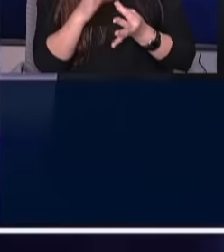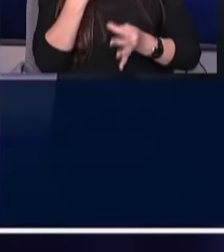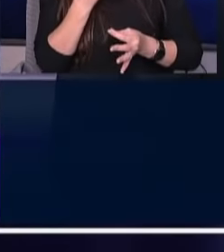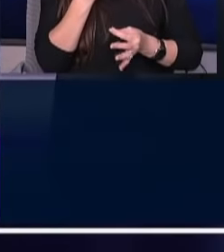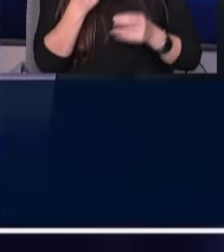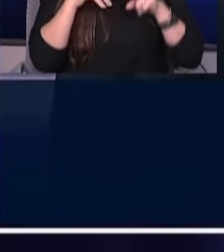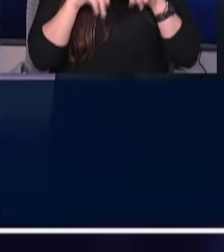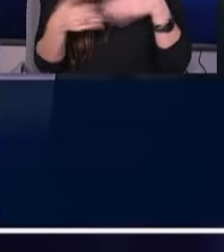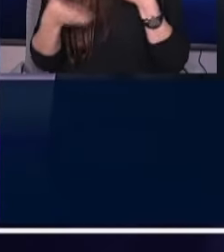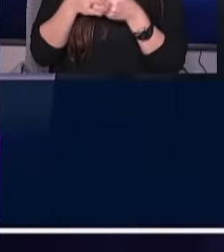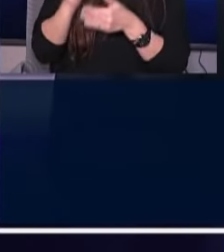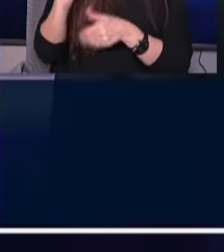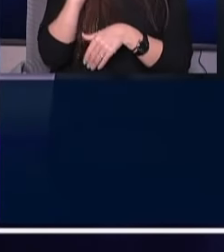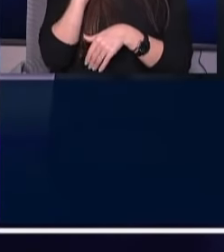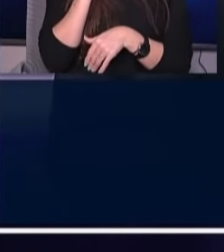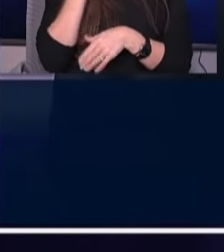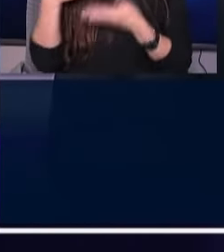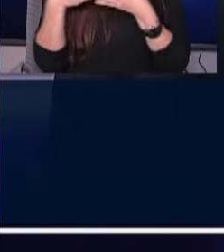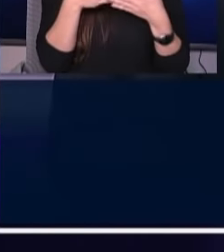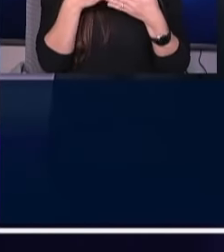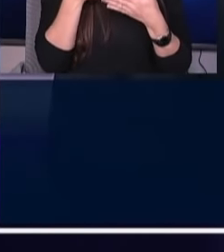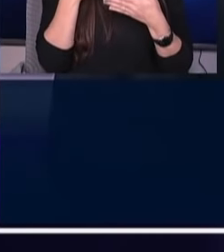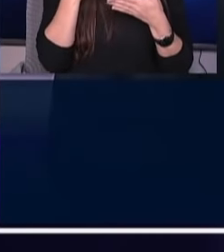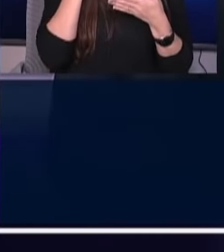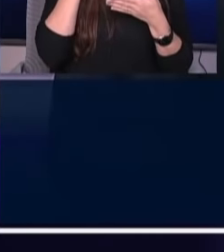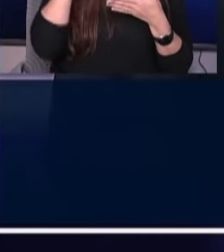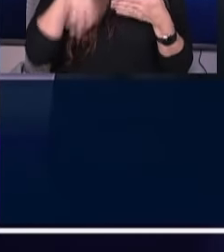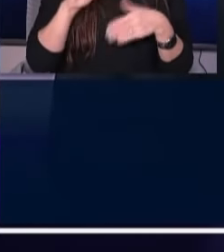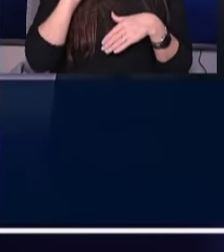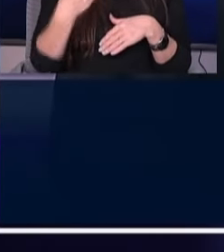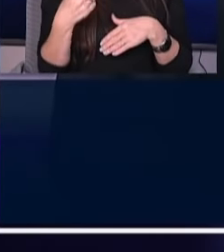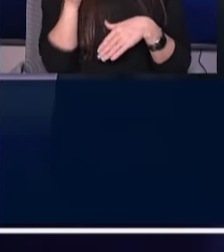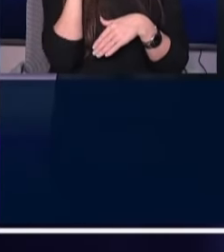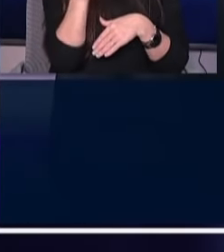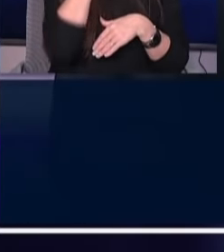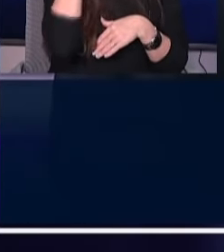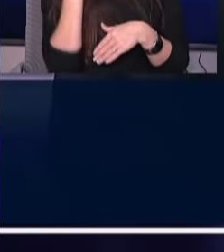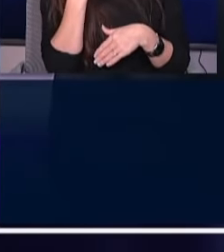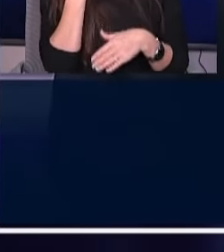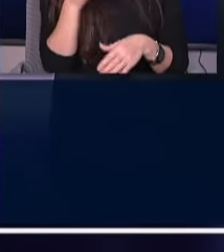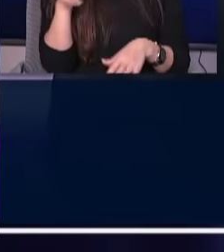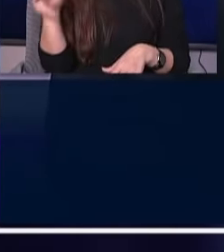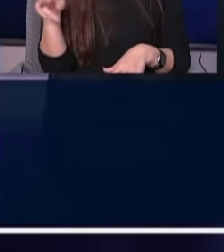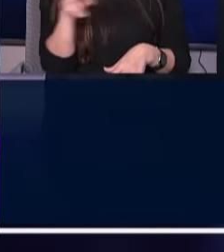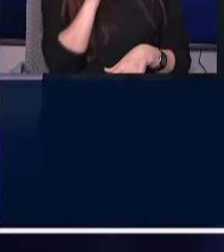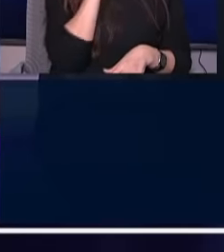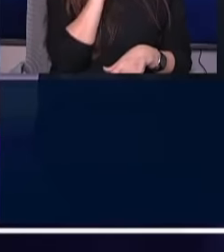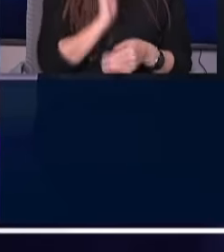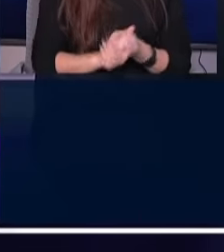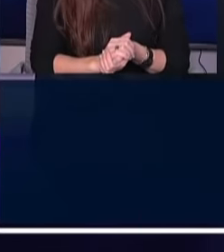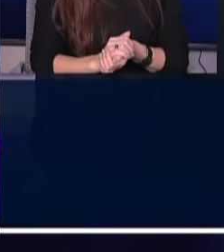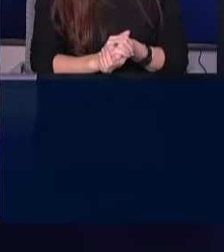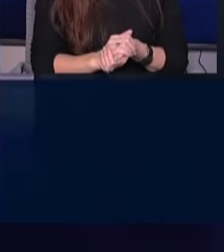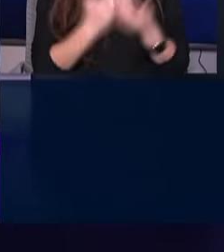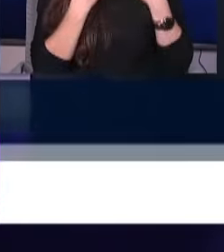אישה צעירה, תינוק בן פחות משנה, זוג הורים, אח ואחות. תודה